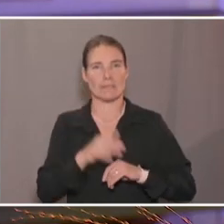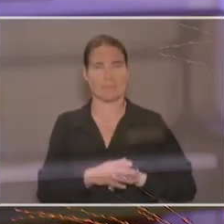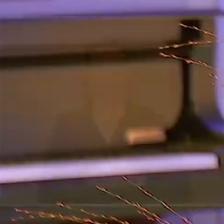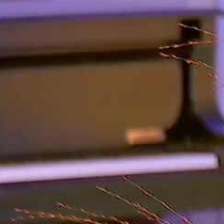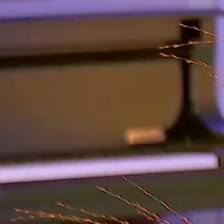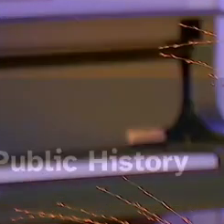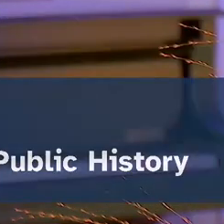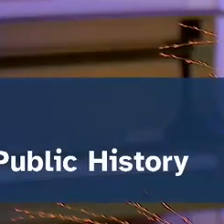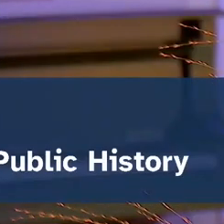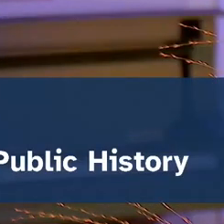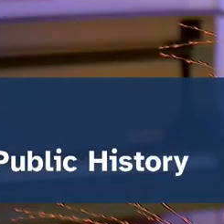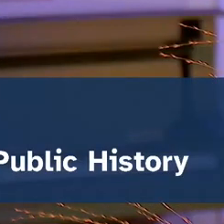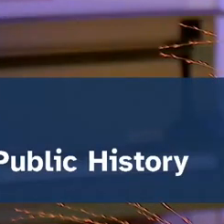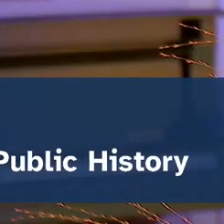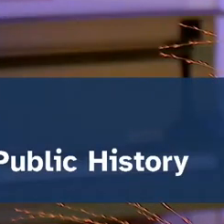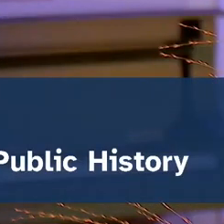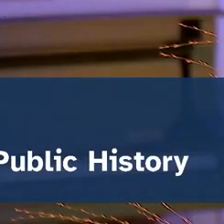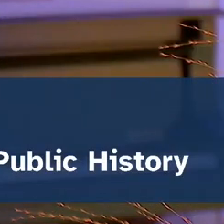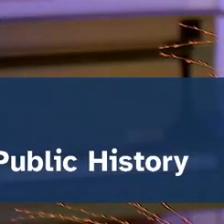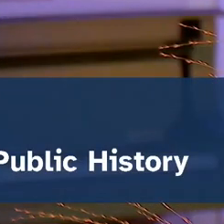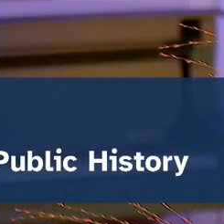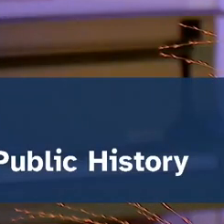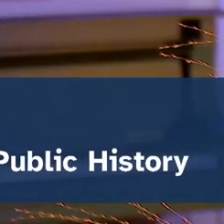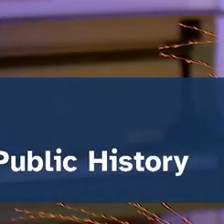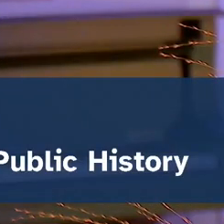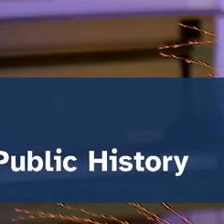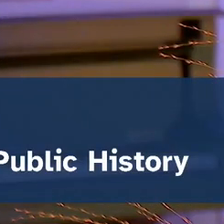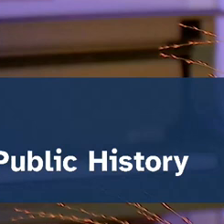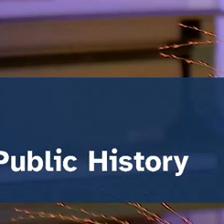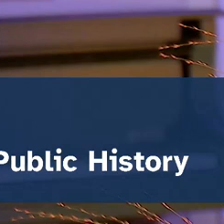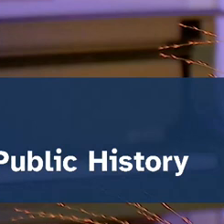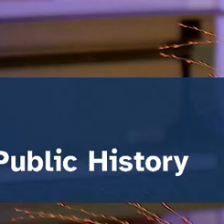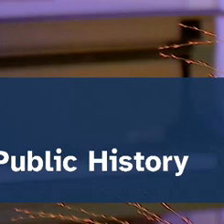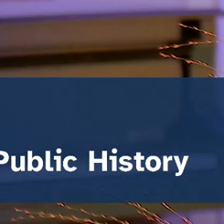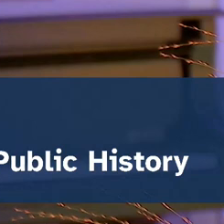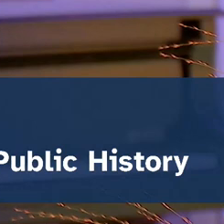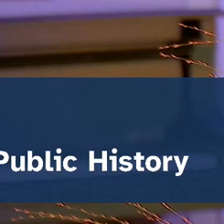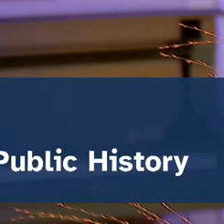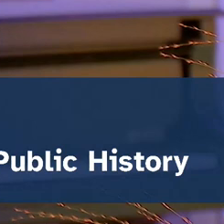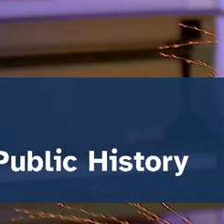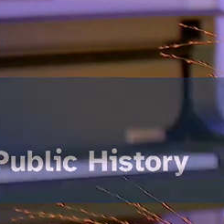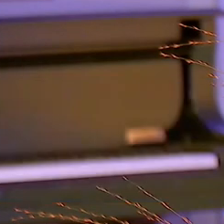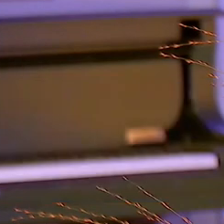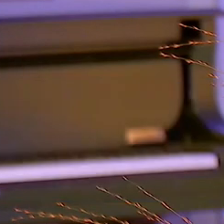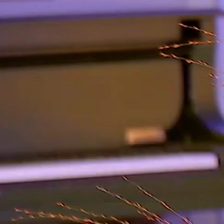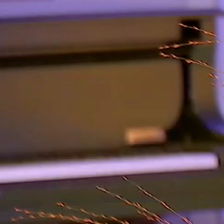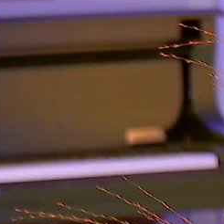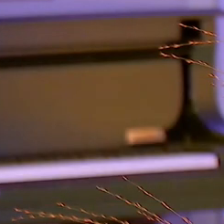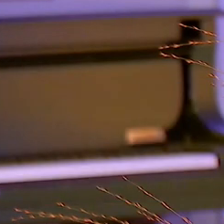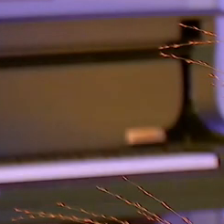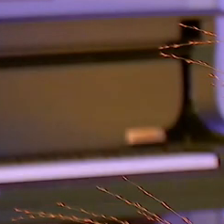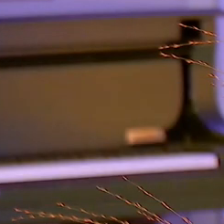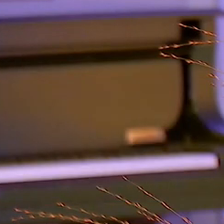Input unseres Präsidenten, wenn im Jahr 1946 die britische Besatzungsmacht die